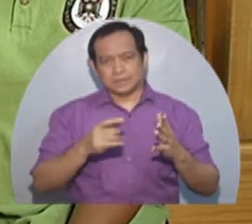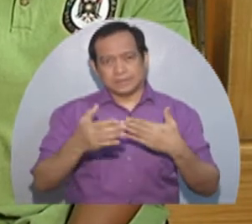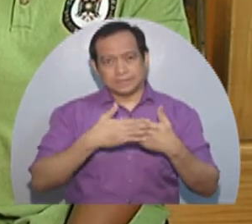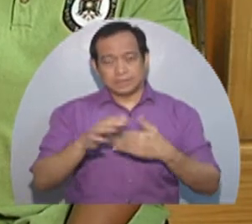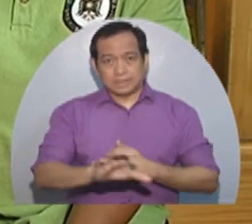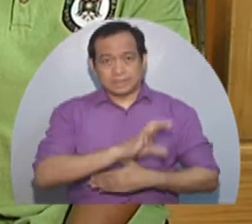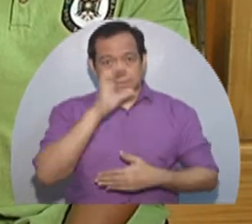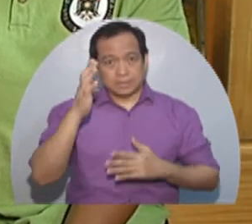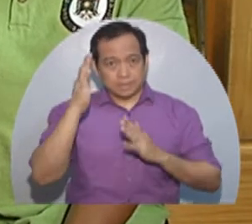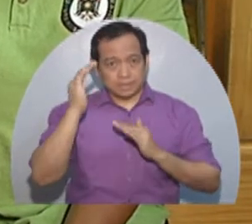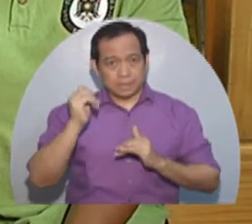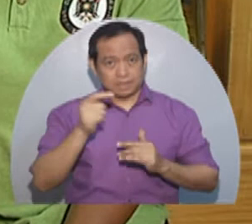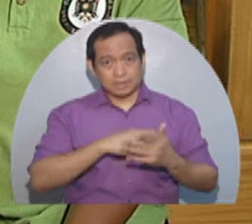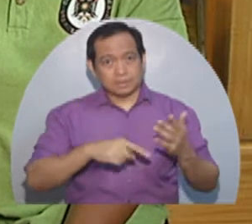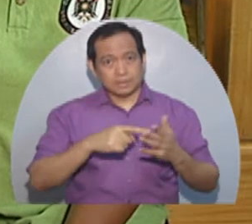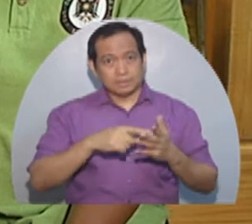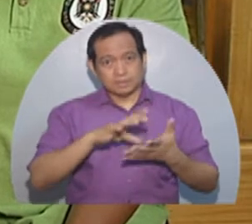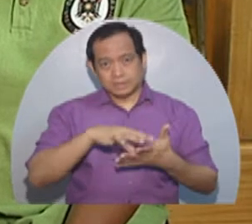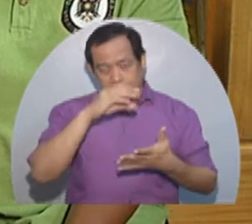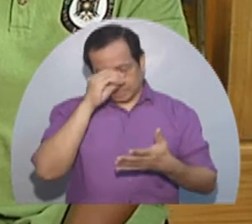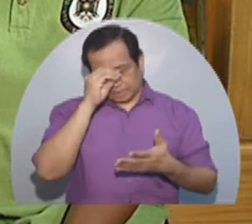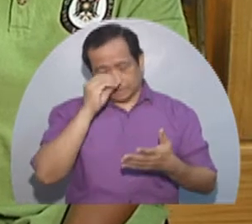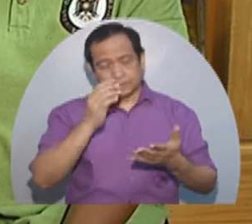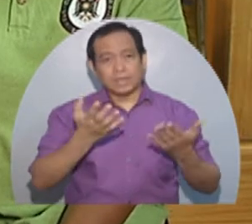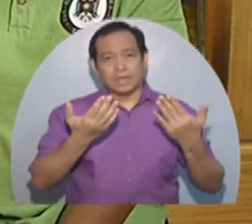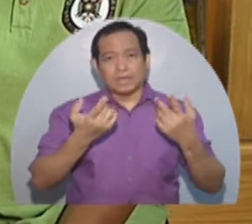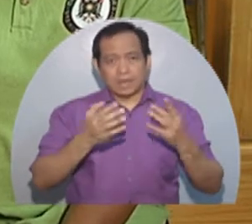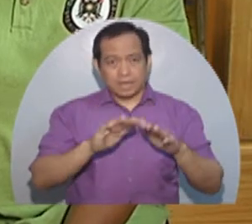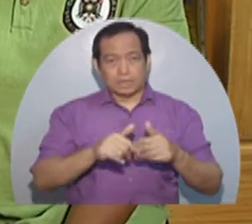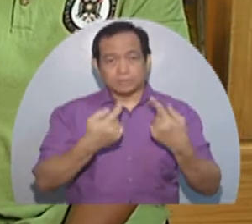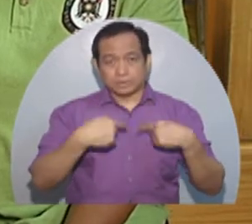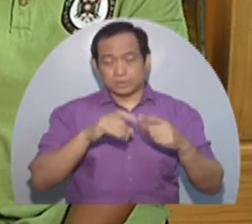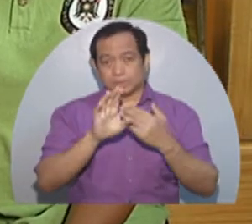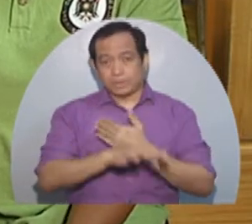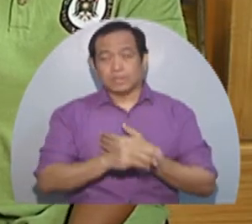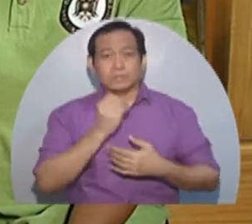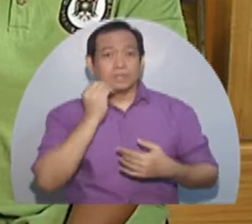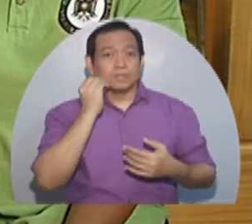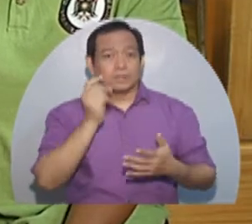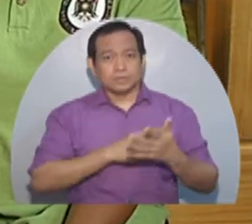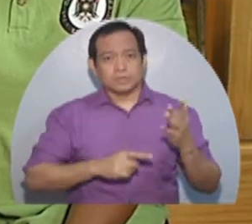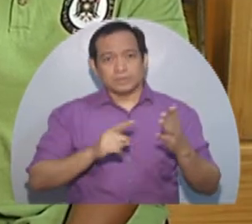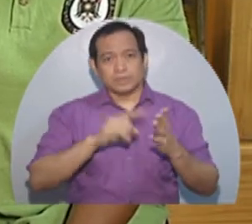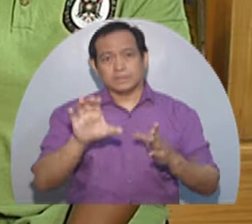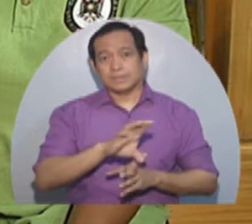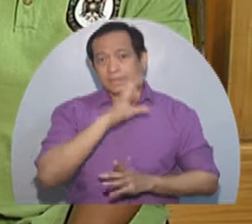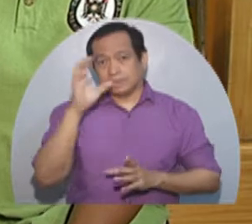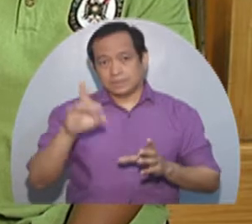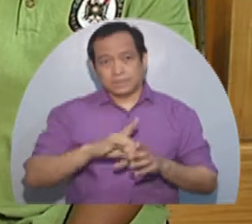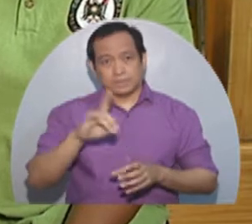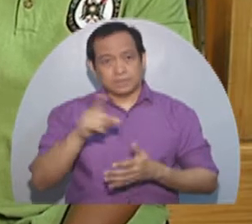naman. Sana matutunan mo ang daan pauwi sa inyong tahanan, alang-alang sa diwa